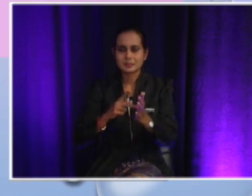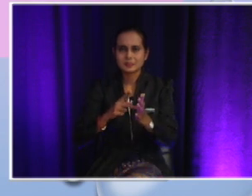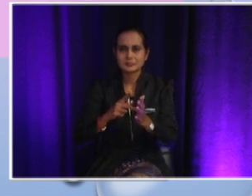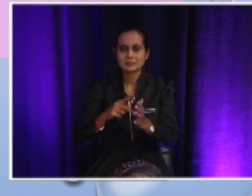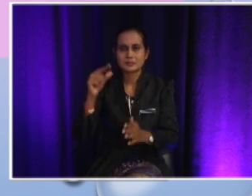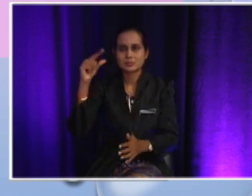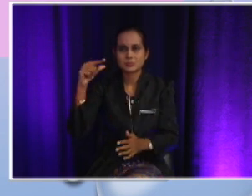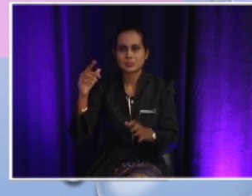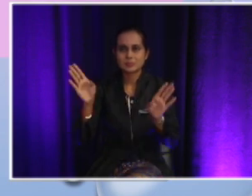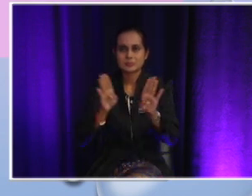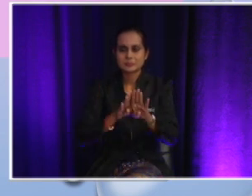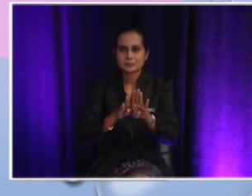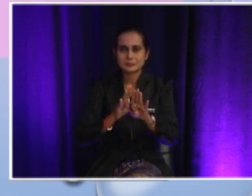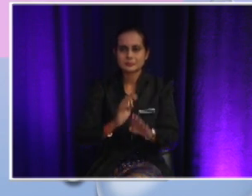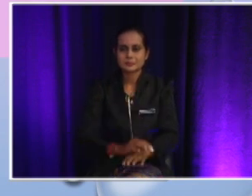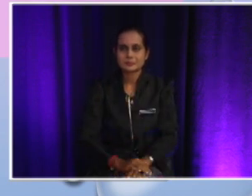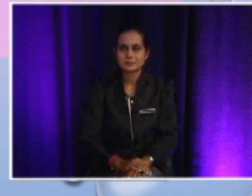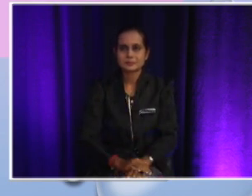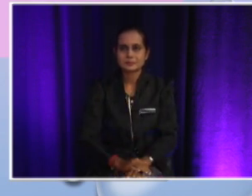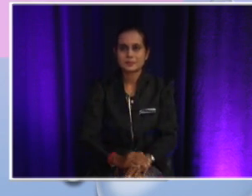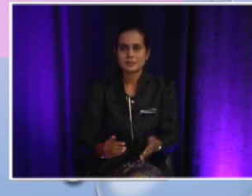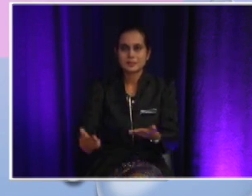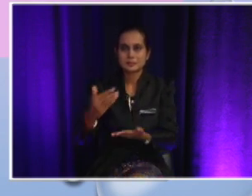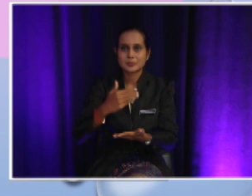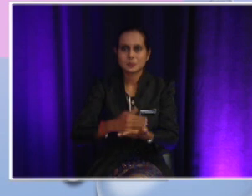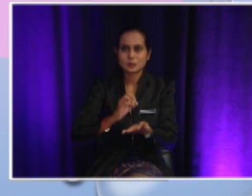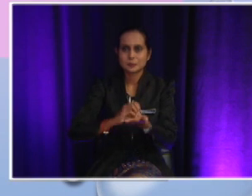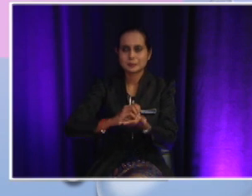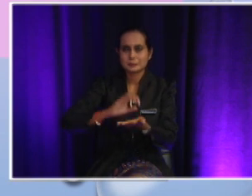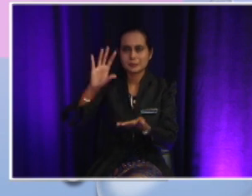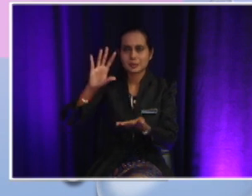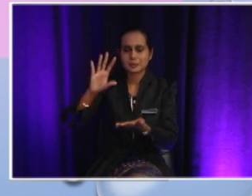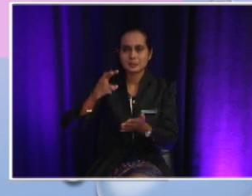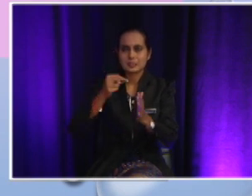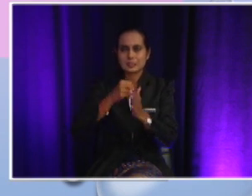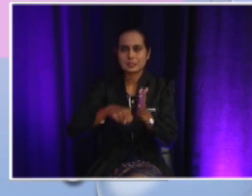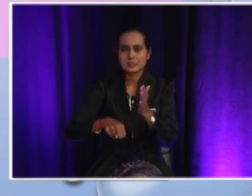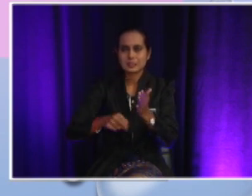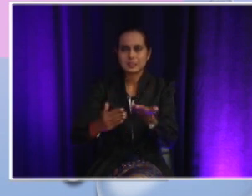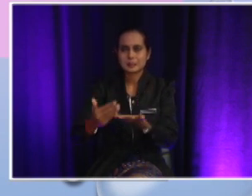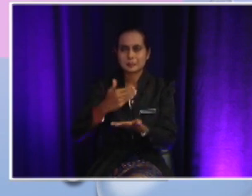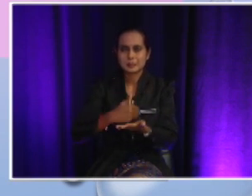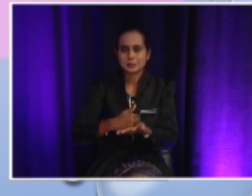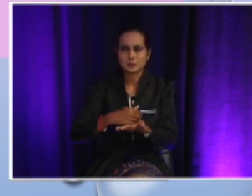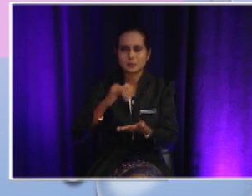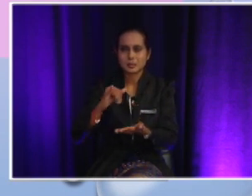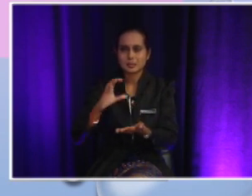tertutup, hitung nilai voltan pemungut pemancar VCE. Okey, nilai arus pemungut